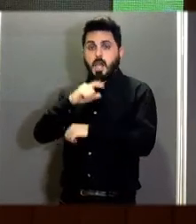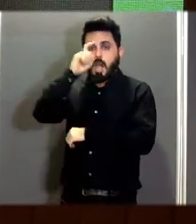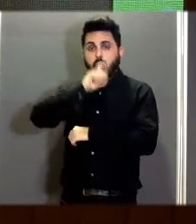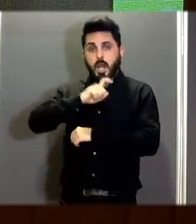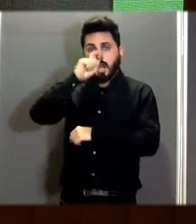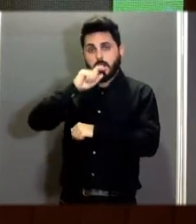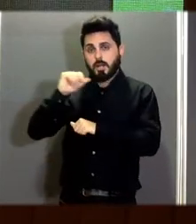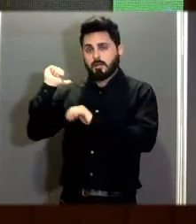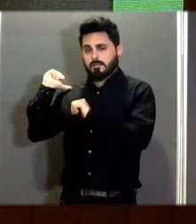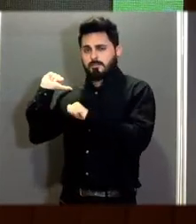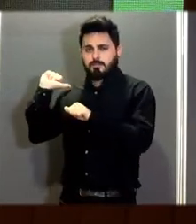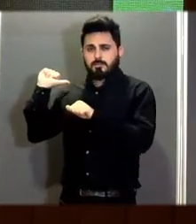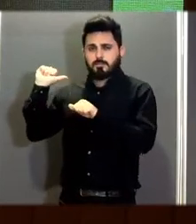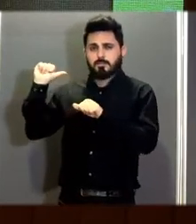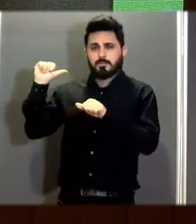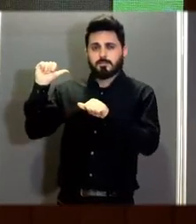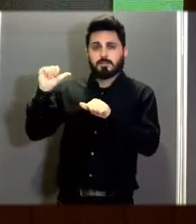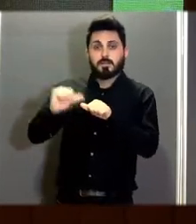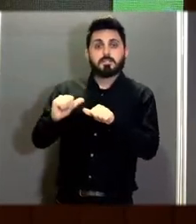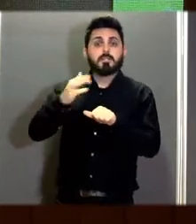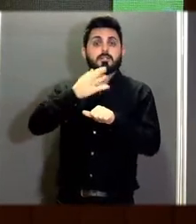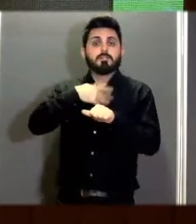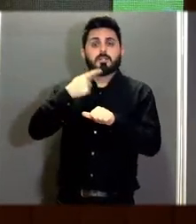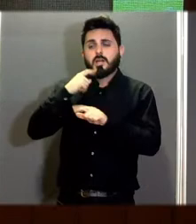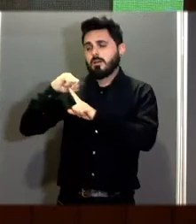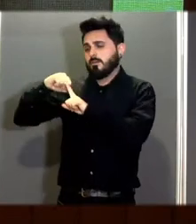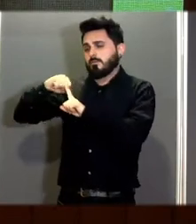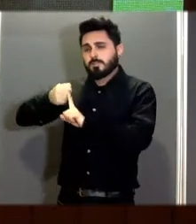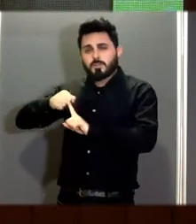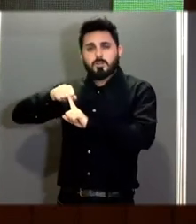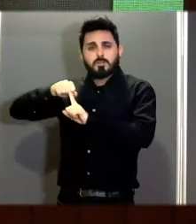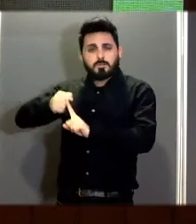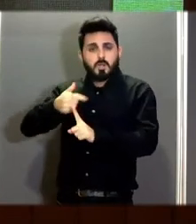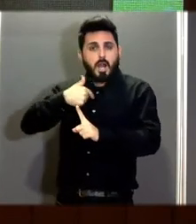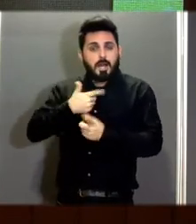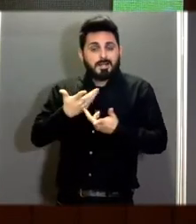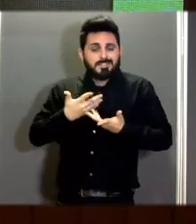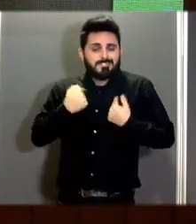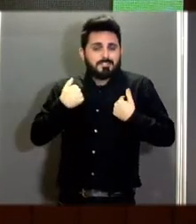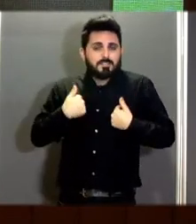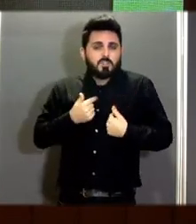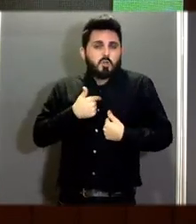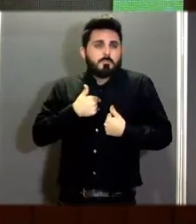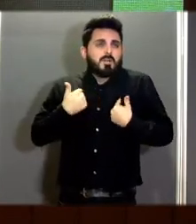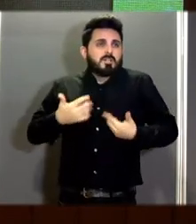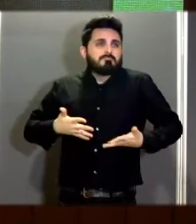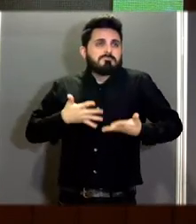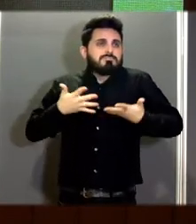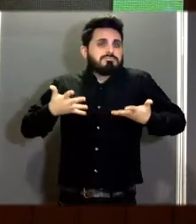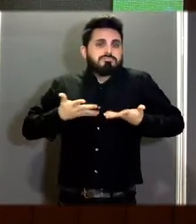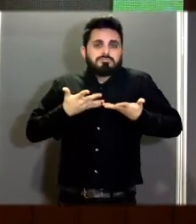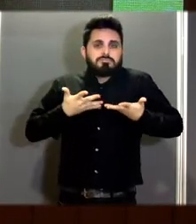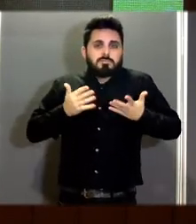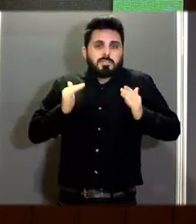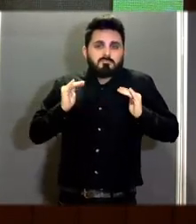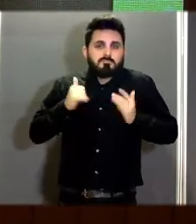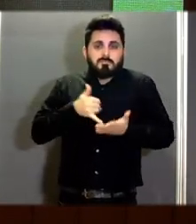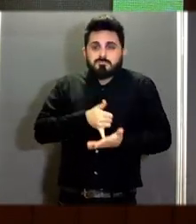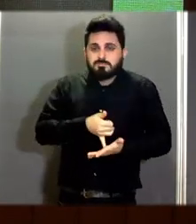Hòstia, després de tota la repressió estem en un moment molt baix i molt desorganitzat,